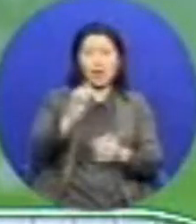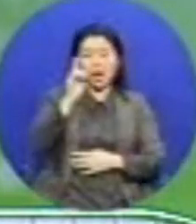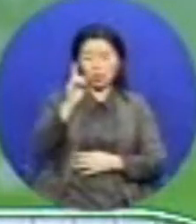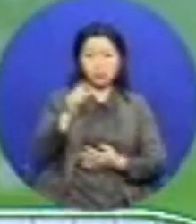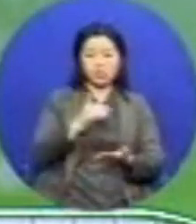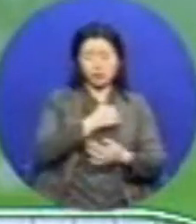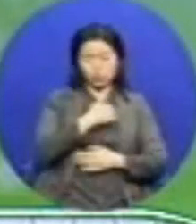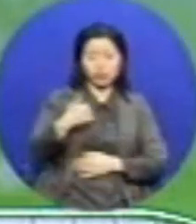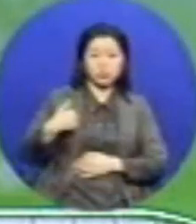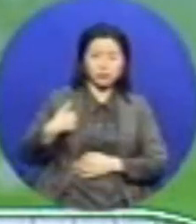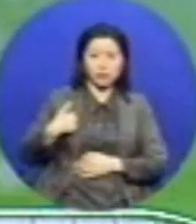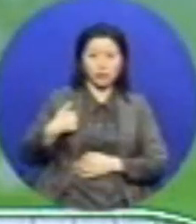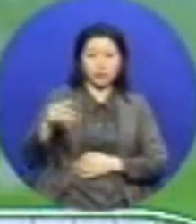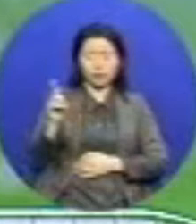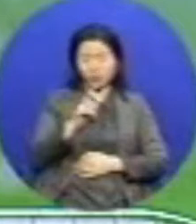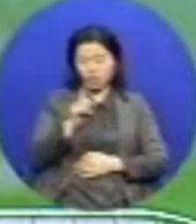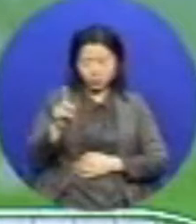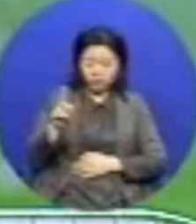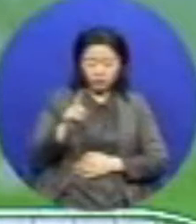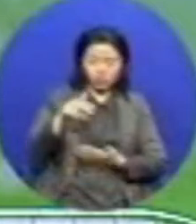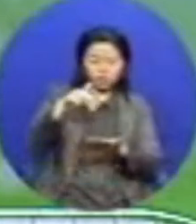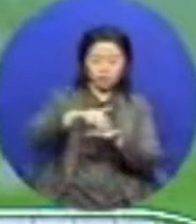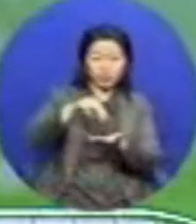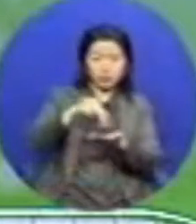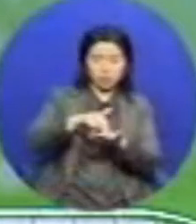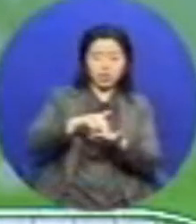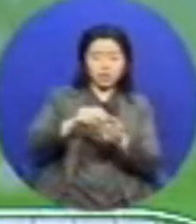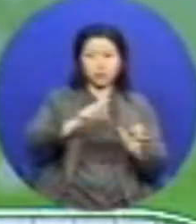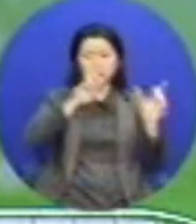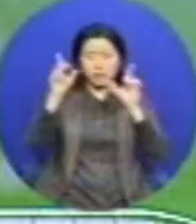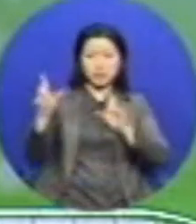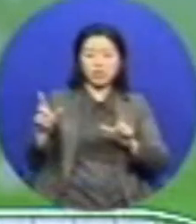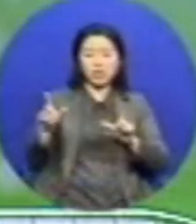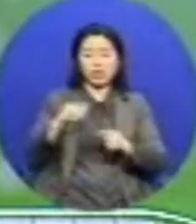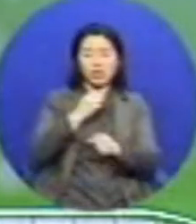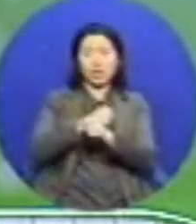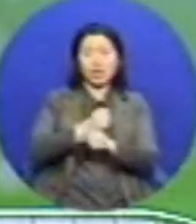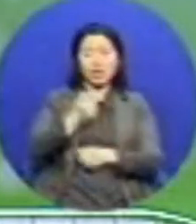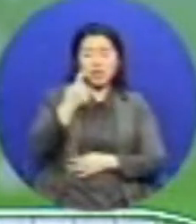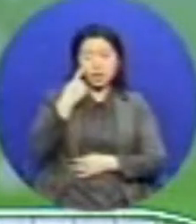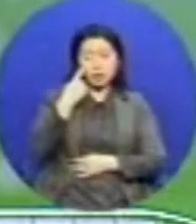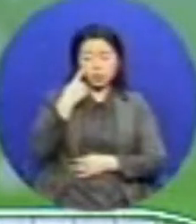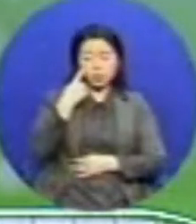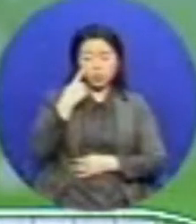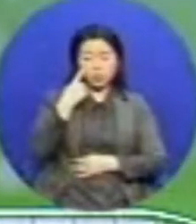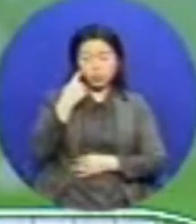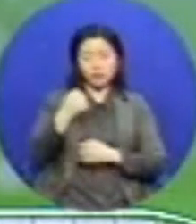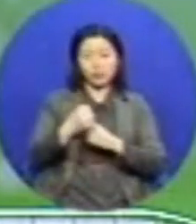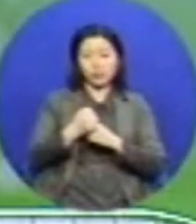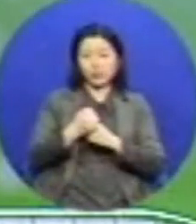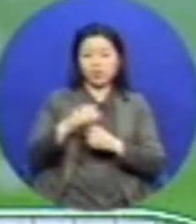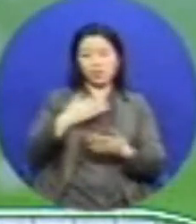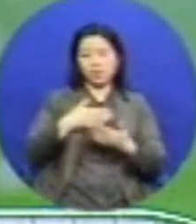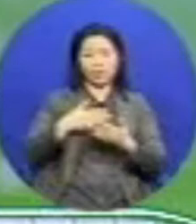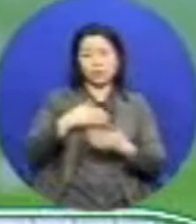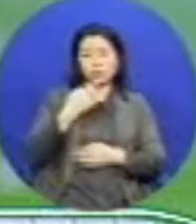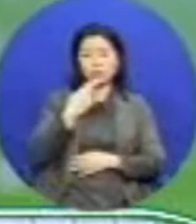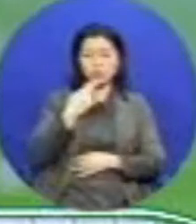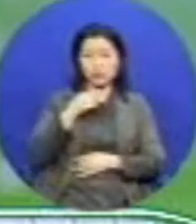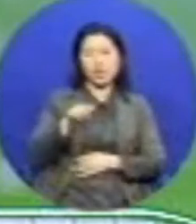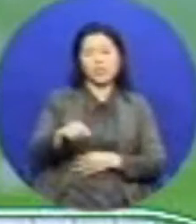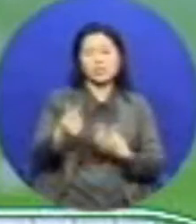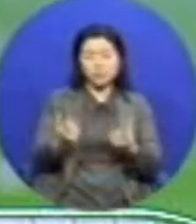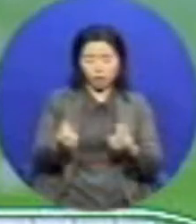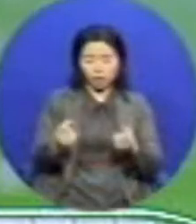어떤 형편에 살아라 하든지 겁날 것도 없지요 그렇게 되어야 진짜에요 이런